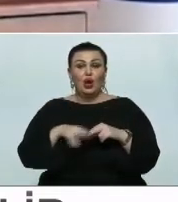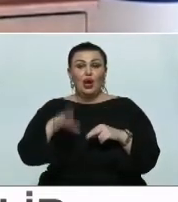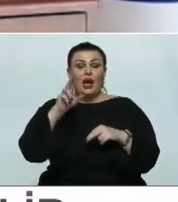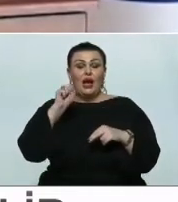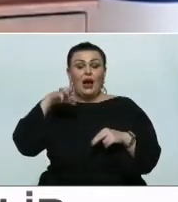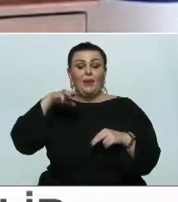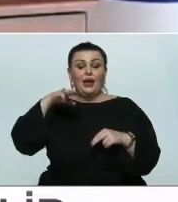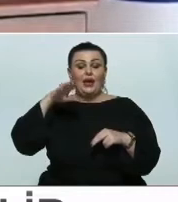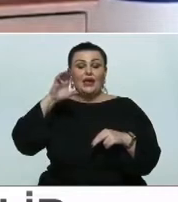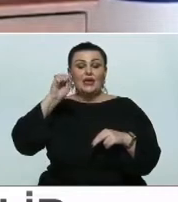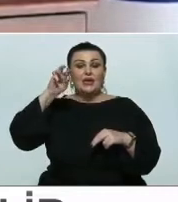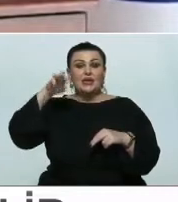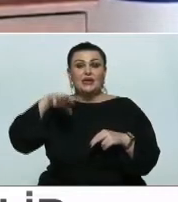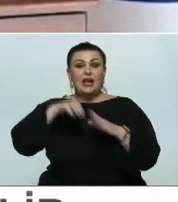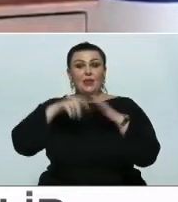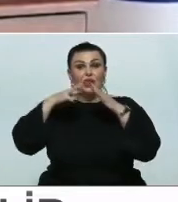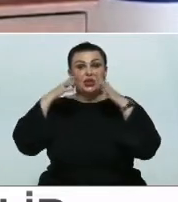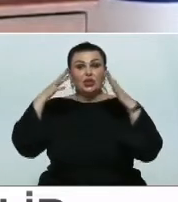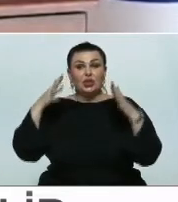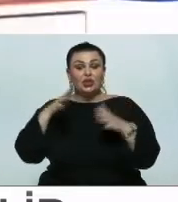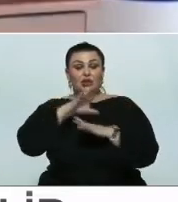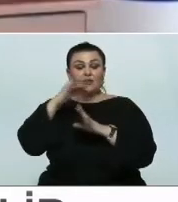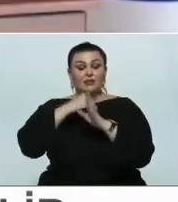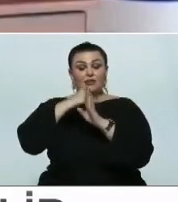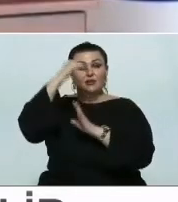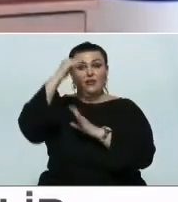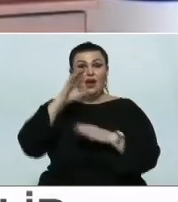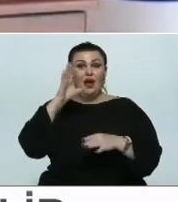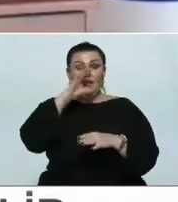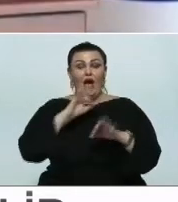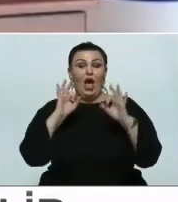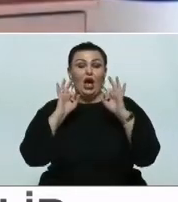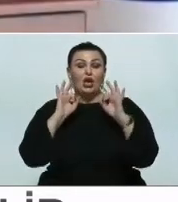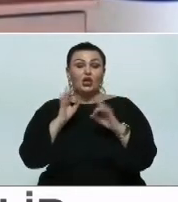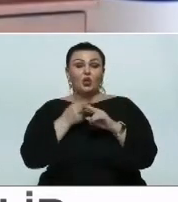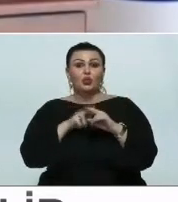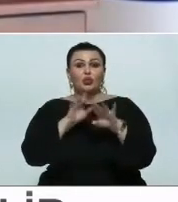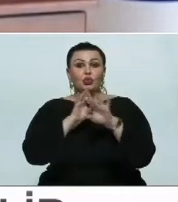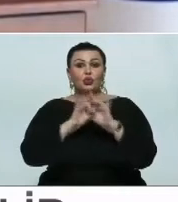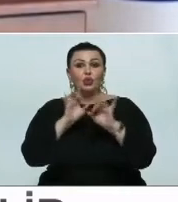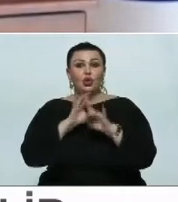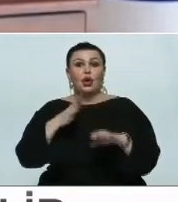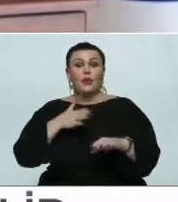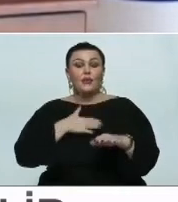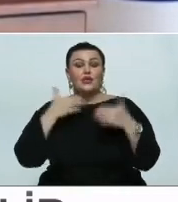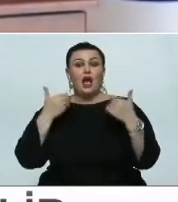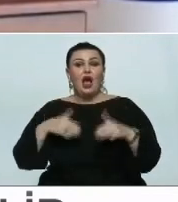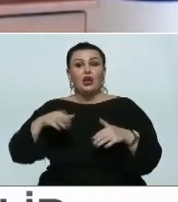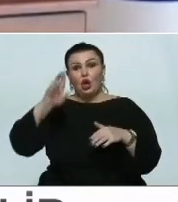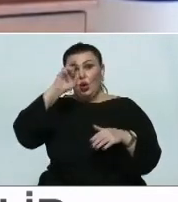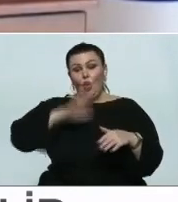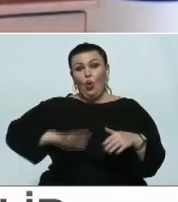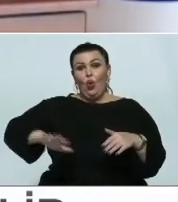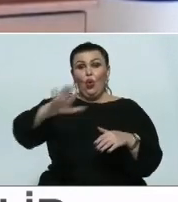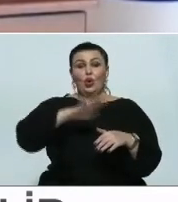bu kapsamda da geliştirilebilir, daha iyi seviyeye çıkartılabilir. Gerçi şunu da söyleyeyim, biz artık öyle iki ülkeyiz ki